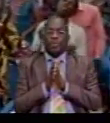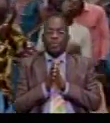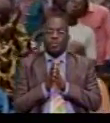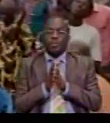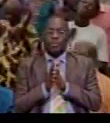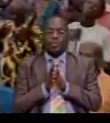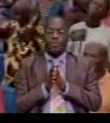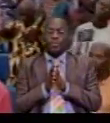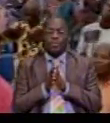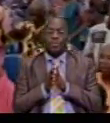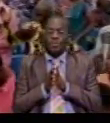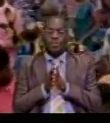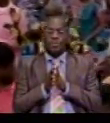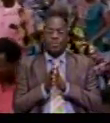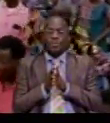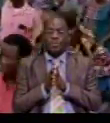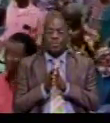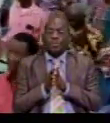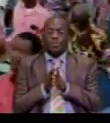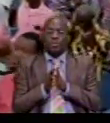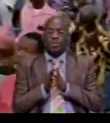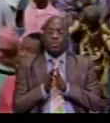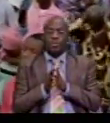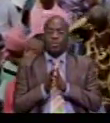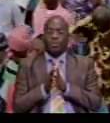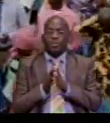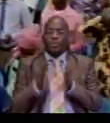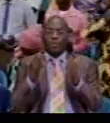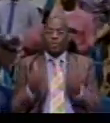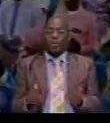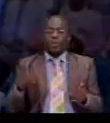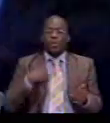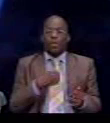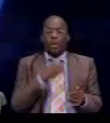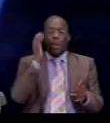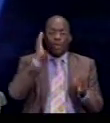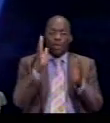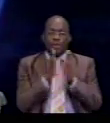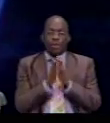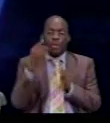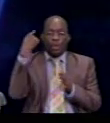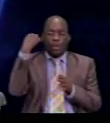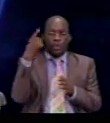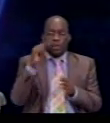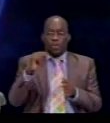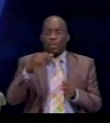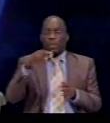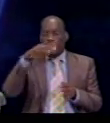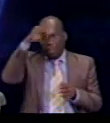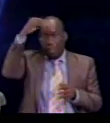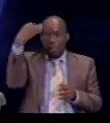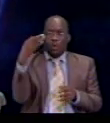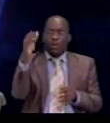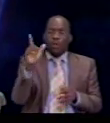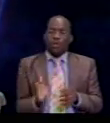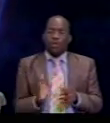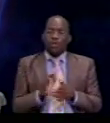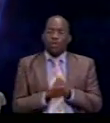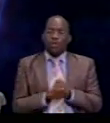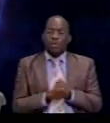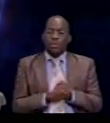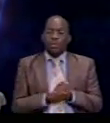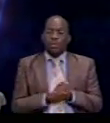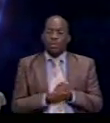À présent, nous allons prier. Now we are going to pray. Pour l'homme de Dieu. For the man of God. Que le Seigneur a utilisé pour nous depuis